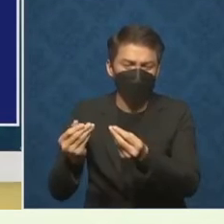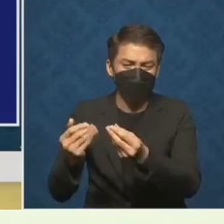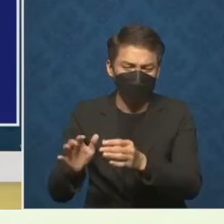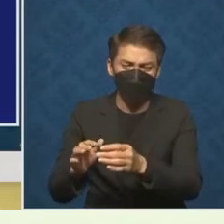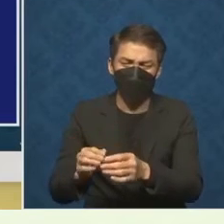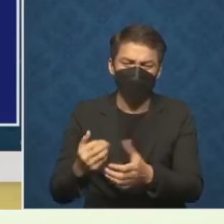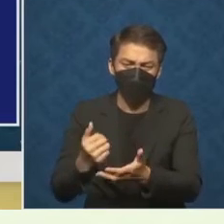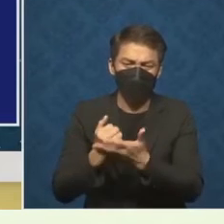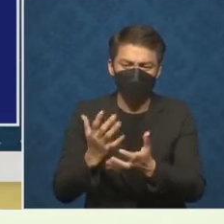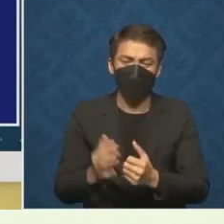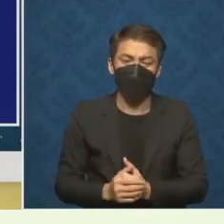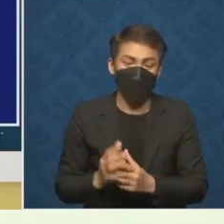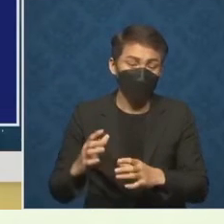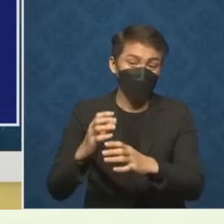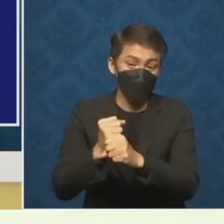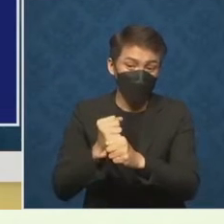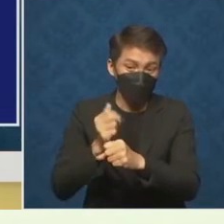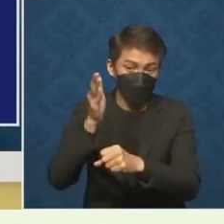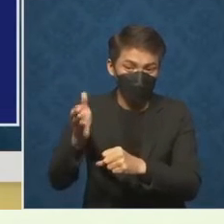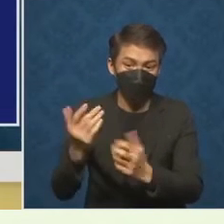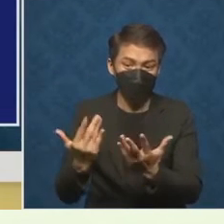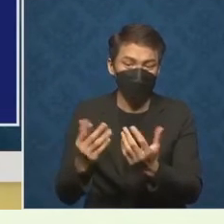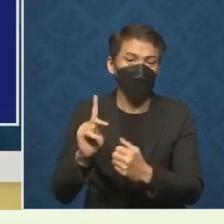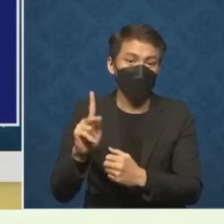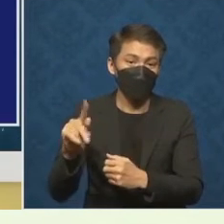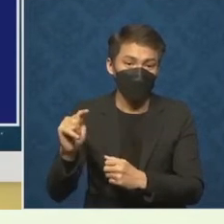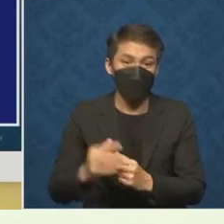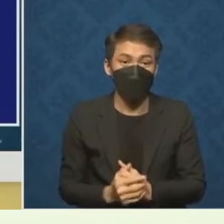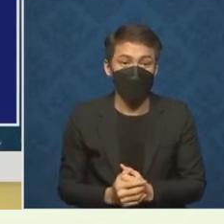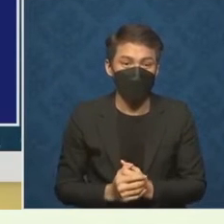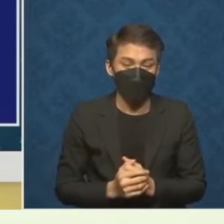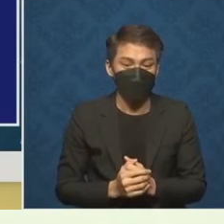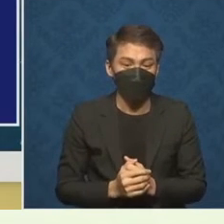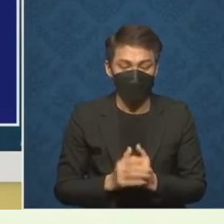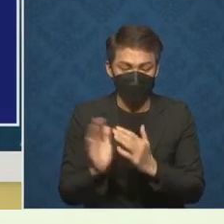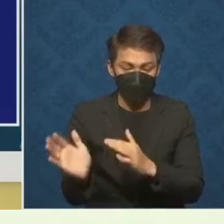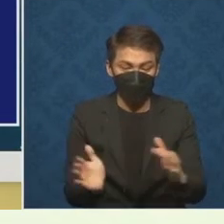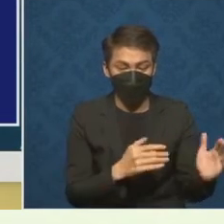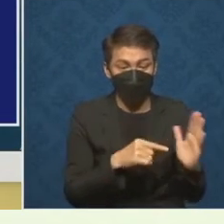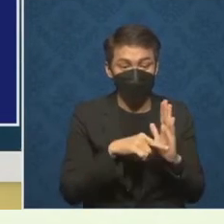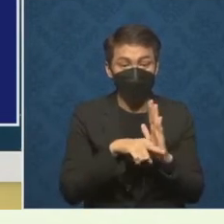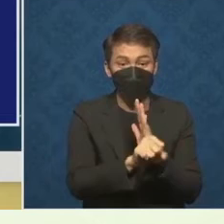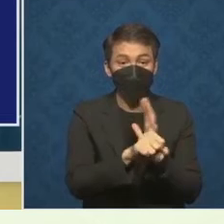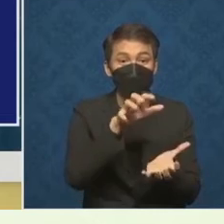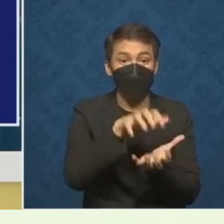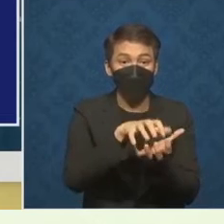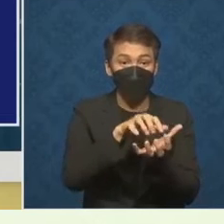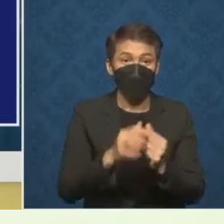ครับต่อมาที่สมุดประการนะครับสมุดประการผู้สมั